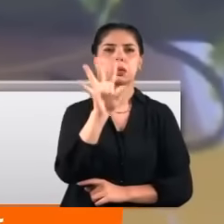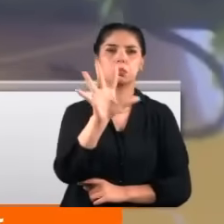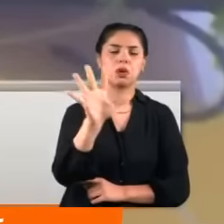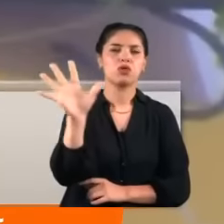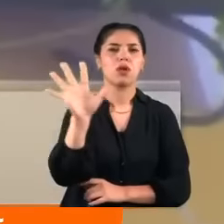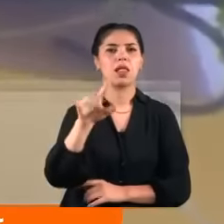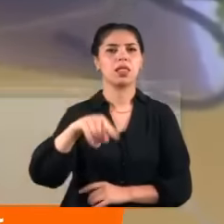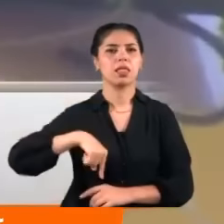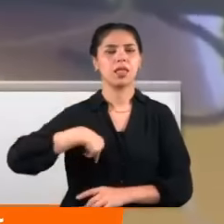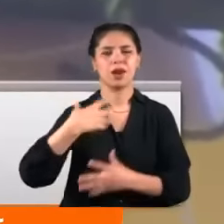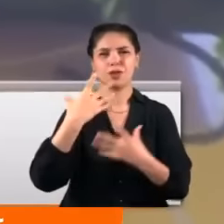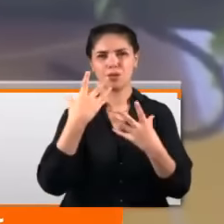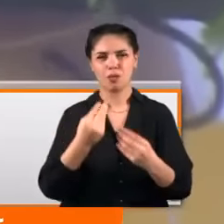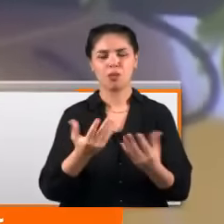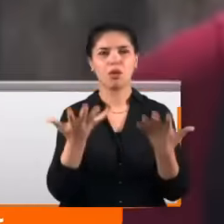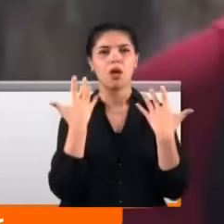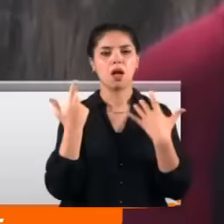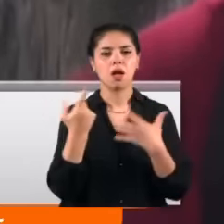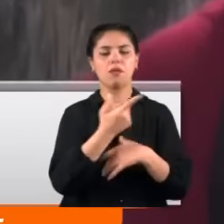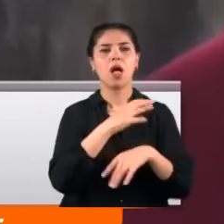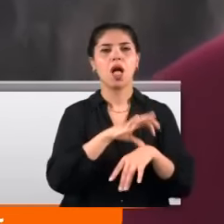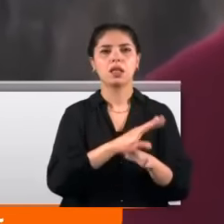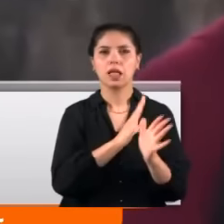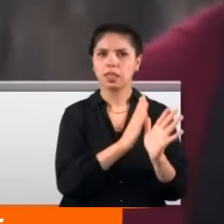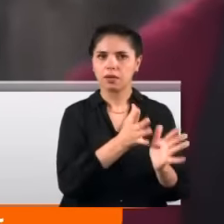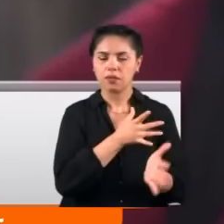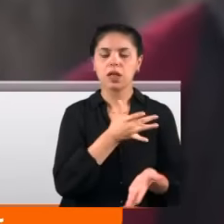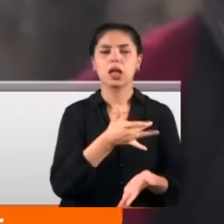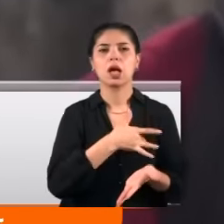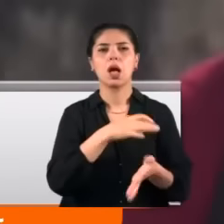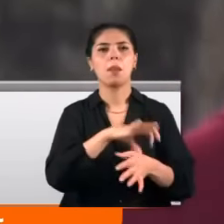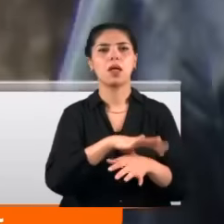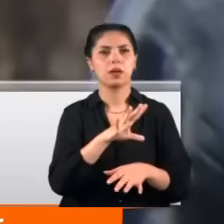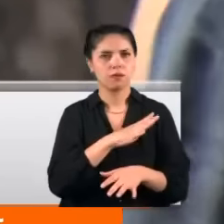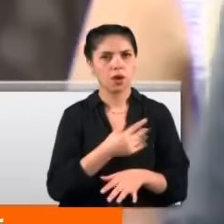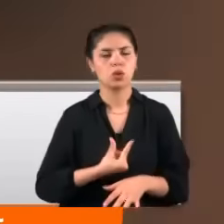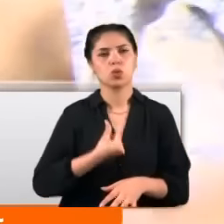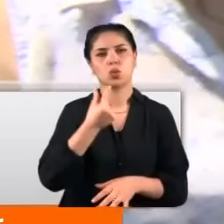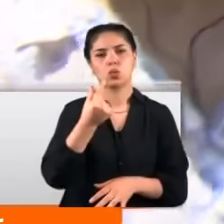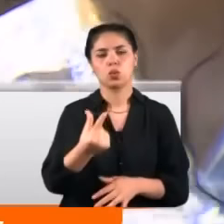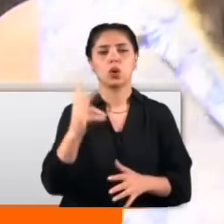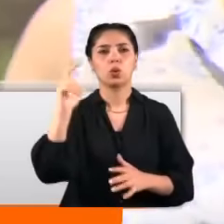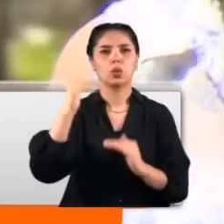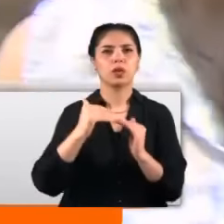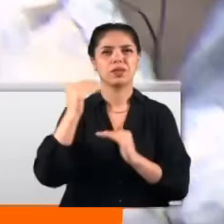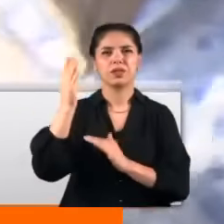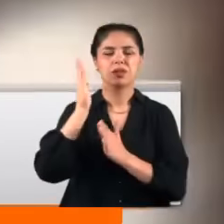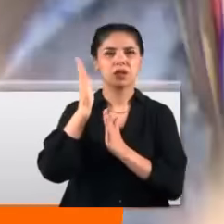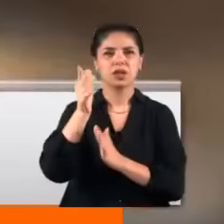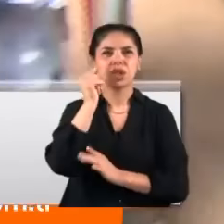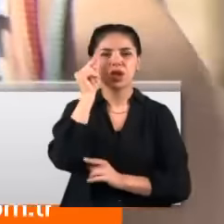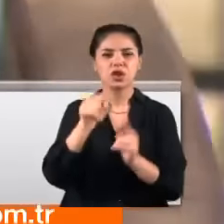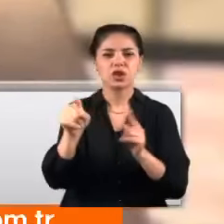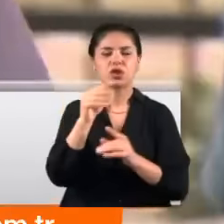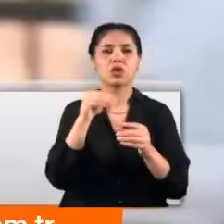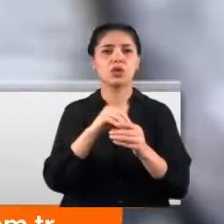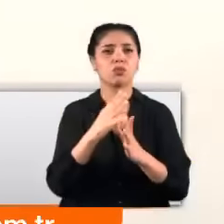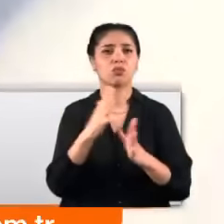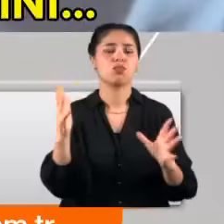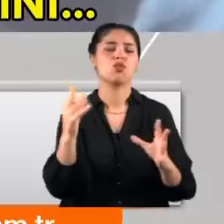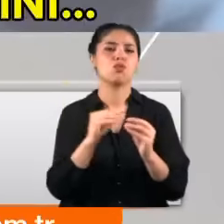dereceye ulaştığı havalarda kronik hastalığı ve kalp hastalığı olanları uyardı. Güneşte dışarıda kalanlar için daha büyük sorunlar